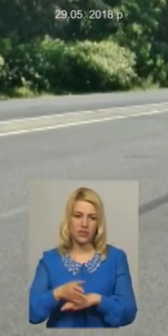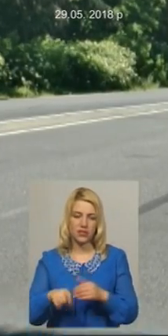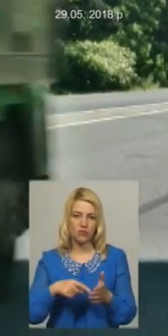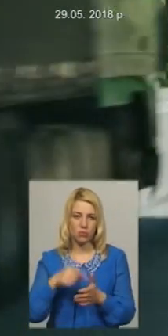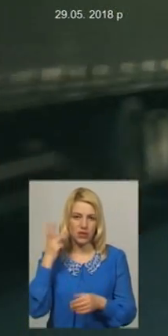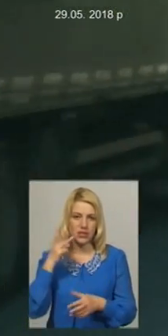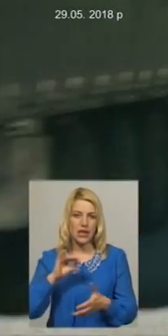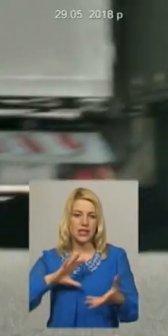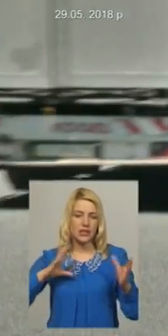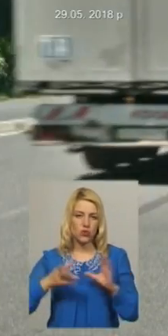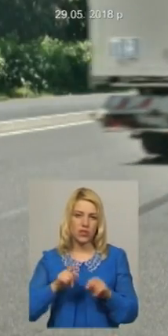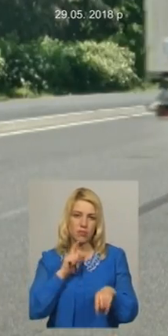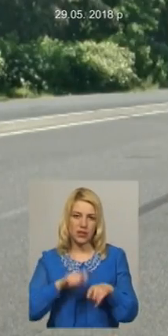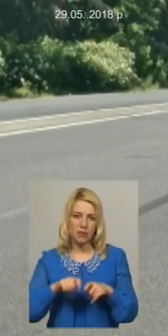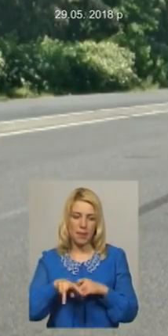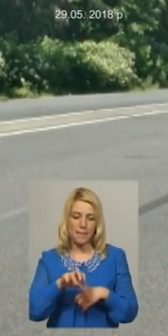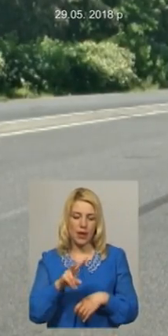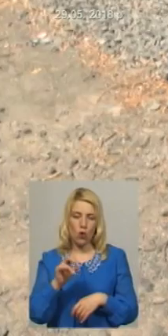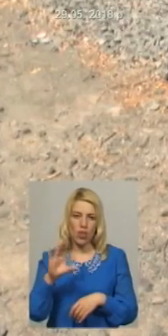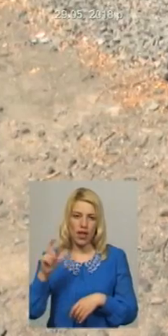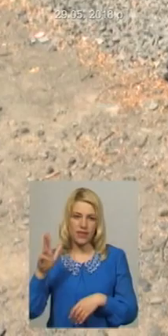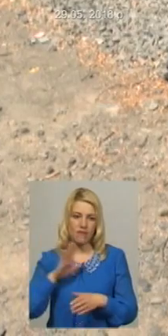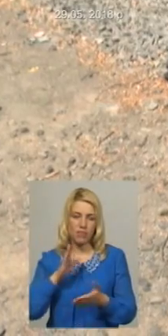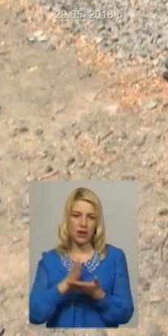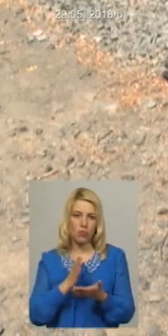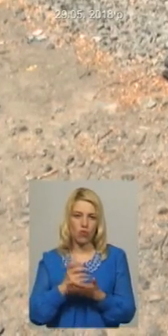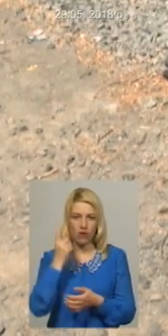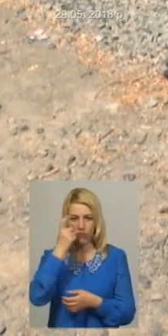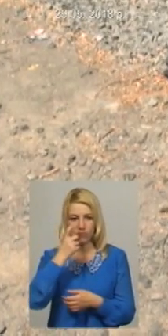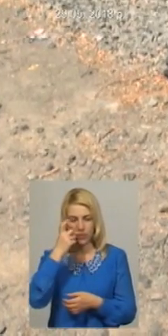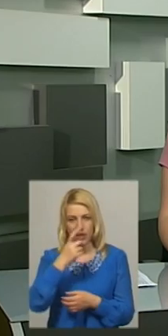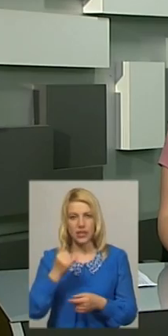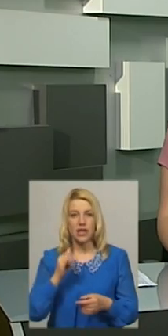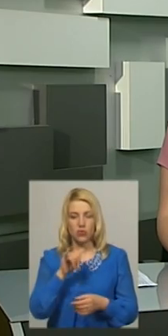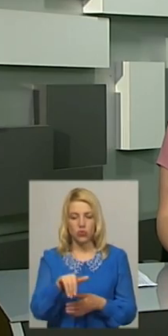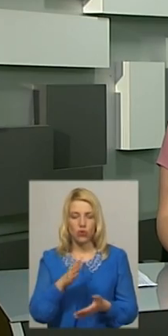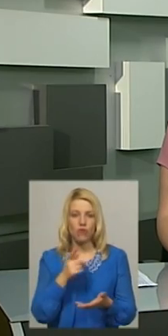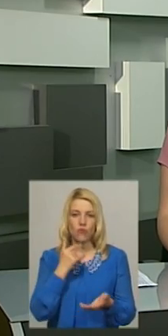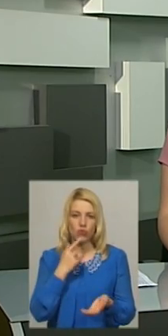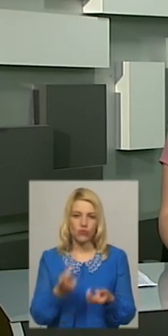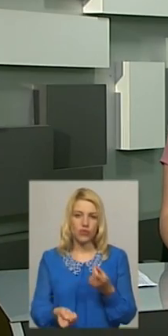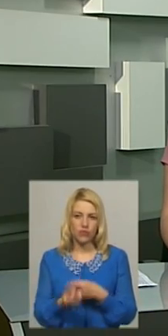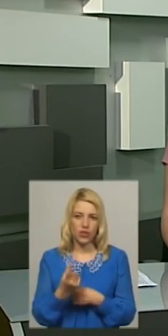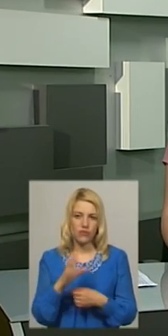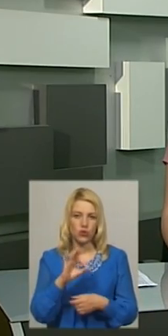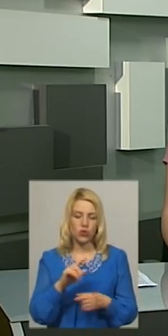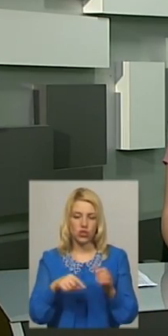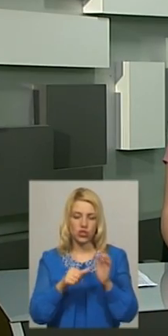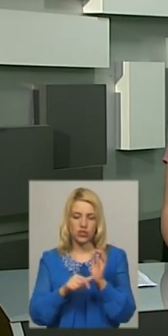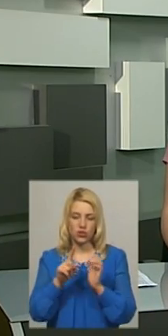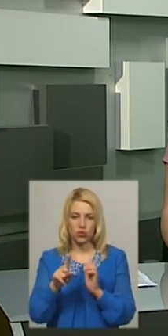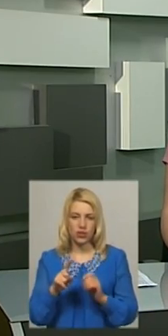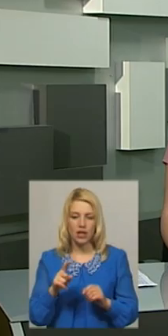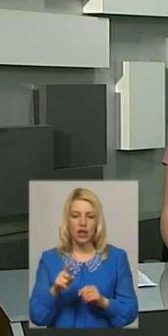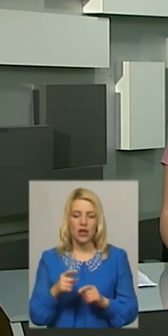За результатами експертизи, Роман Миколаєв за кермом перебував у нетверезому стані. У його крові виявили 0,61 проміла алкоголю